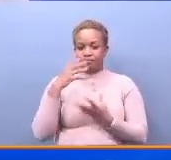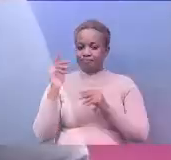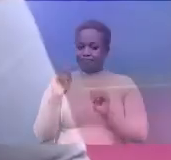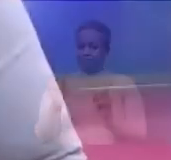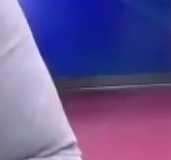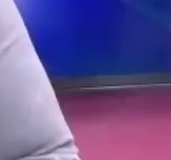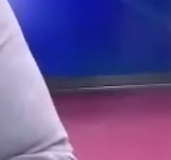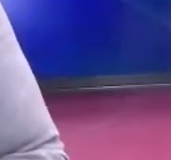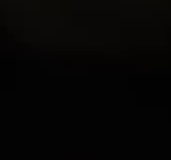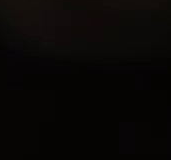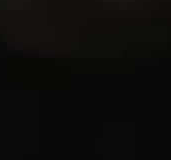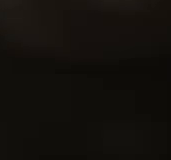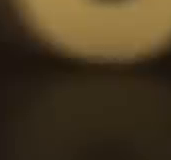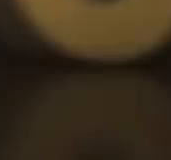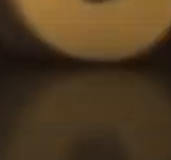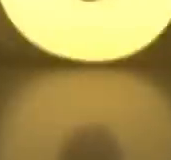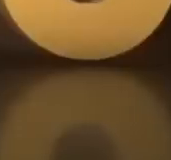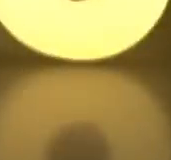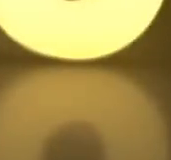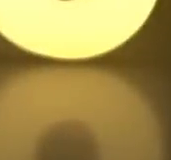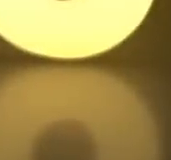mbali.